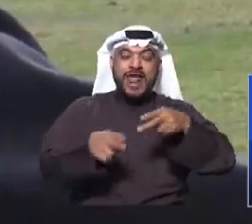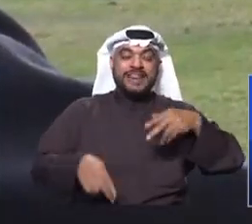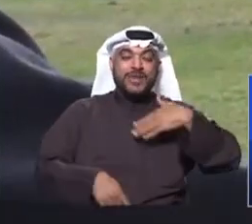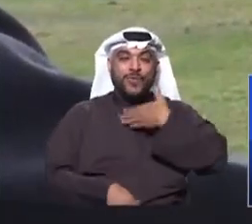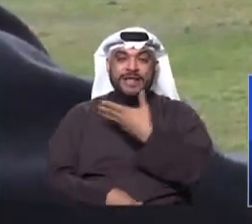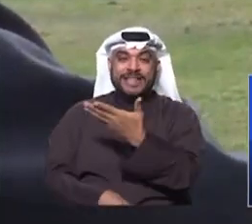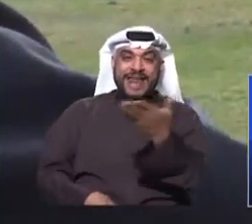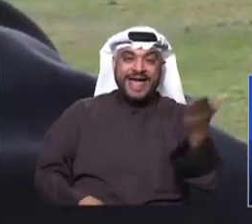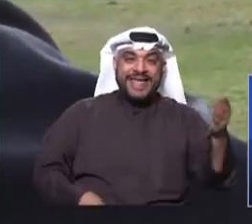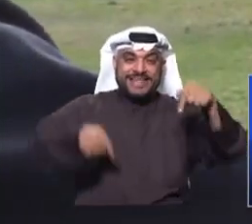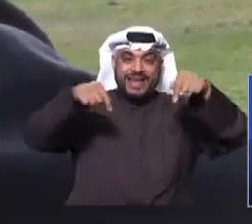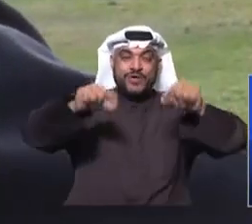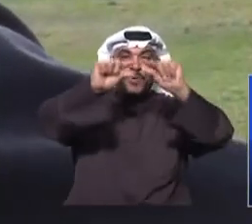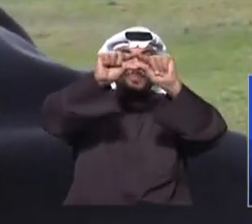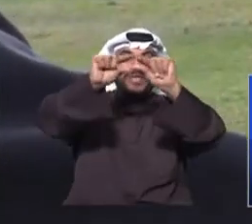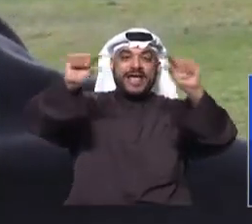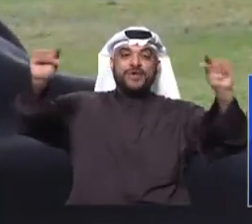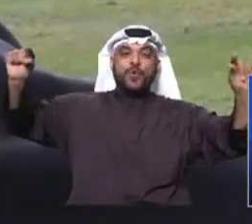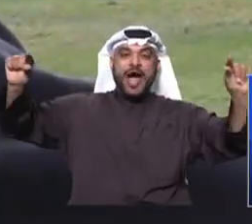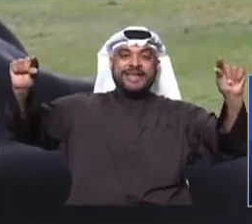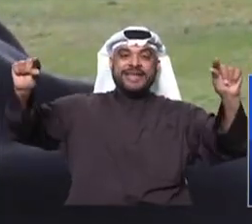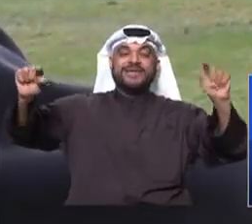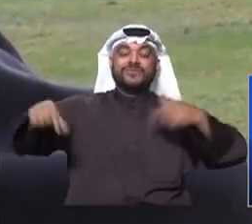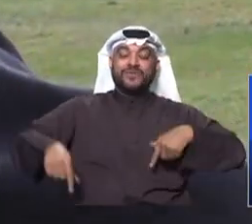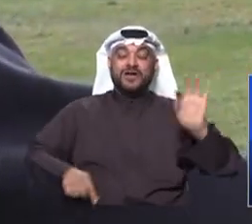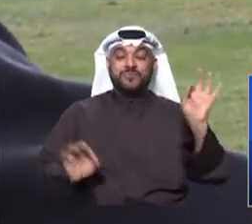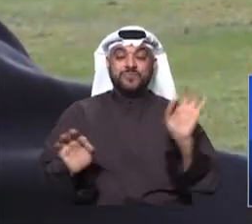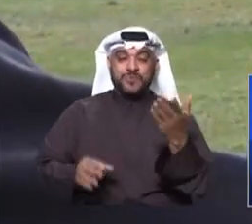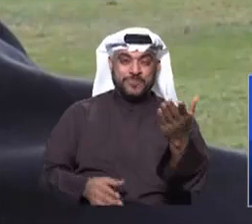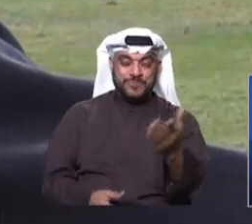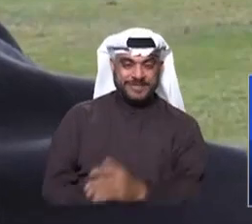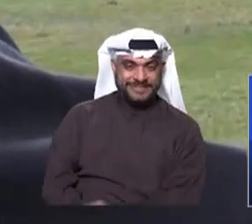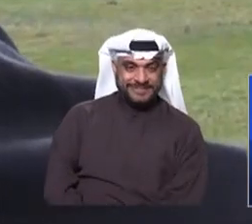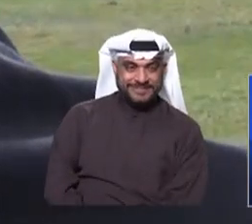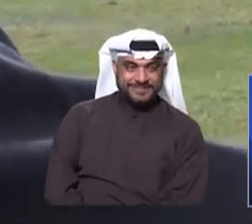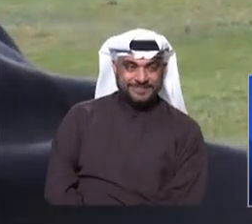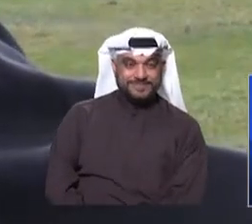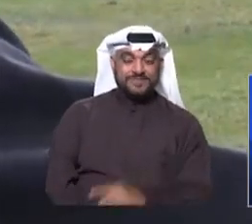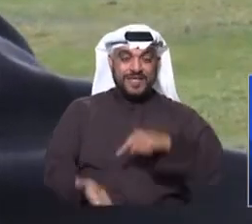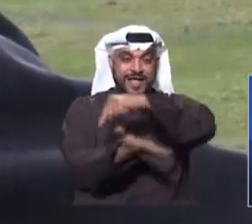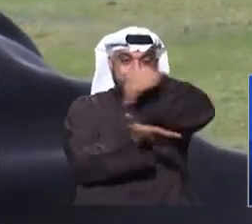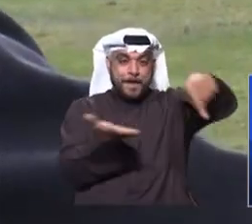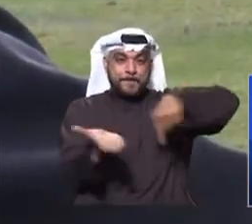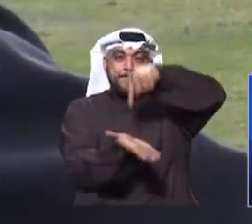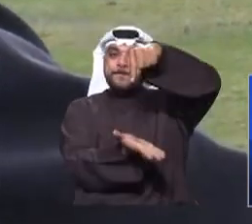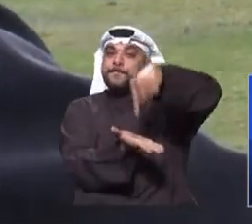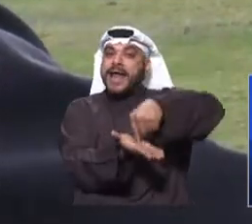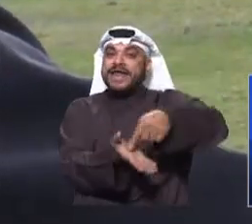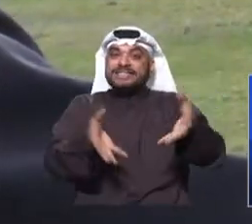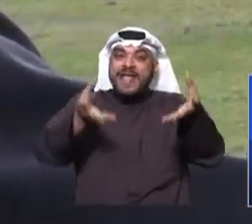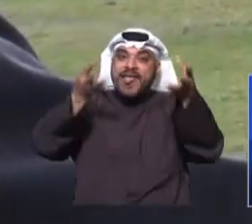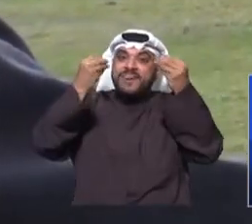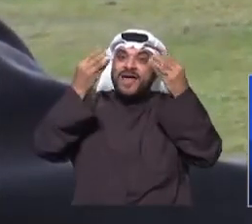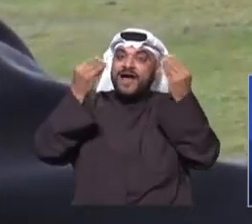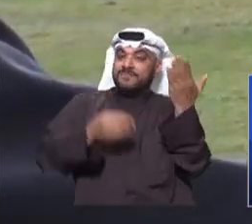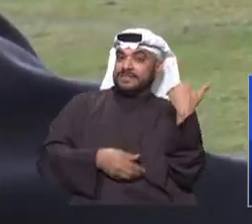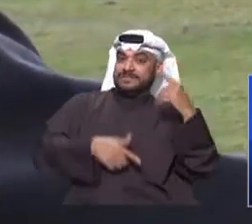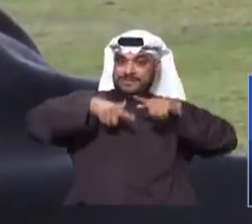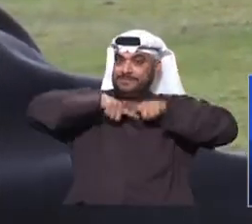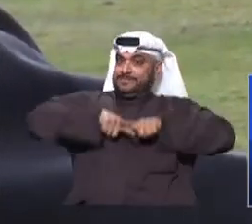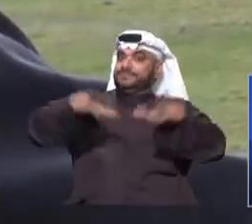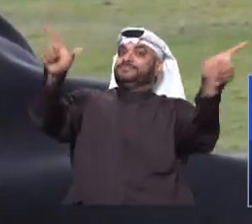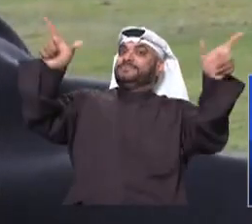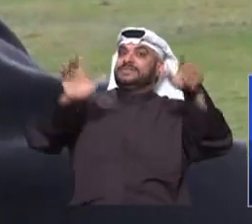على هذه الاحتفالية دار الجمايل. طبعا مركز جابر الأحمد الثقافي قبل كم يوم أعلن عن جدول